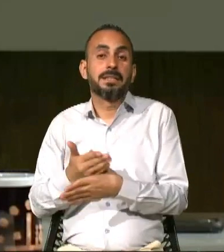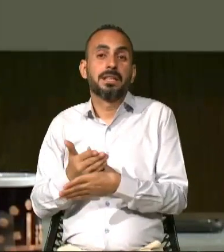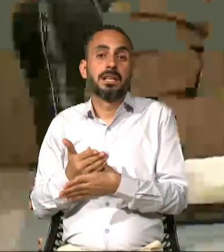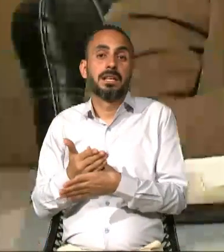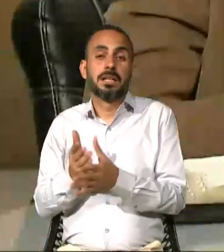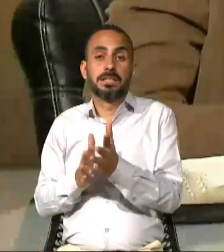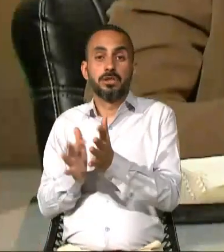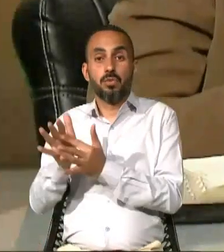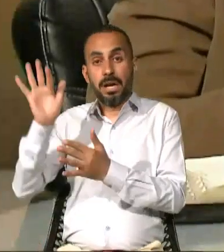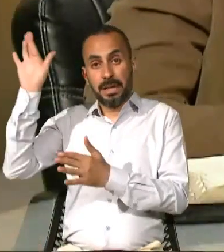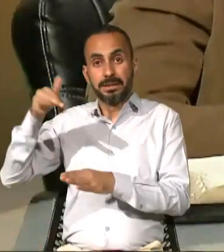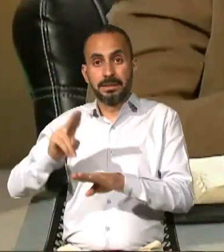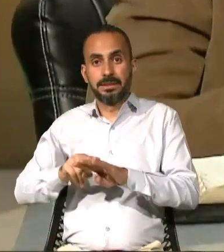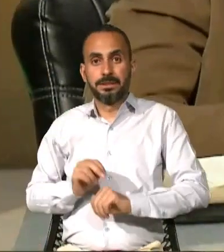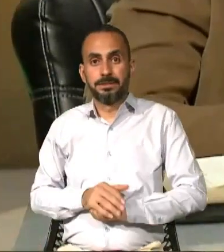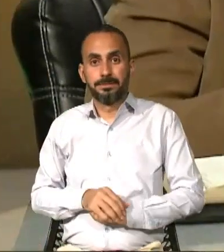نبوة؟